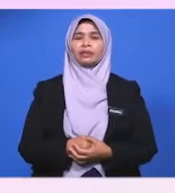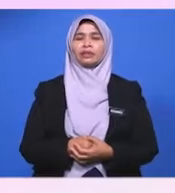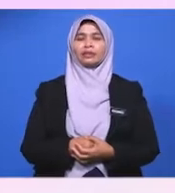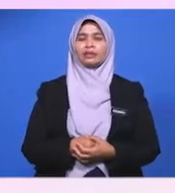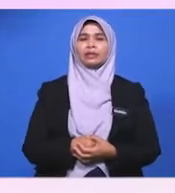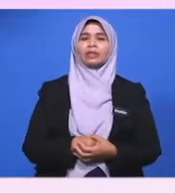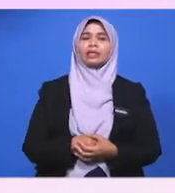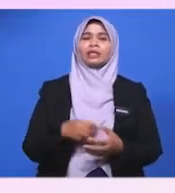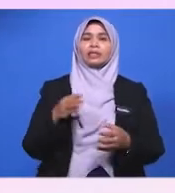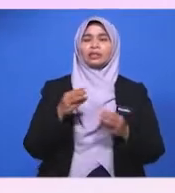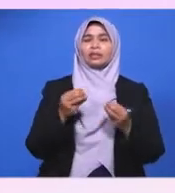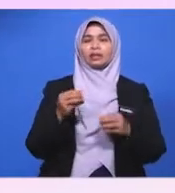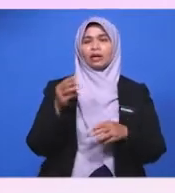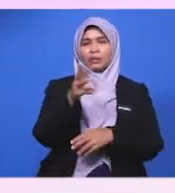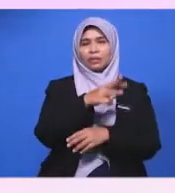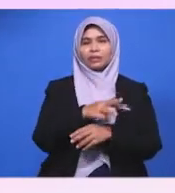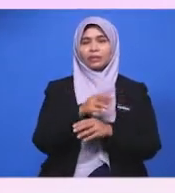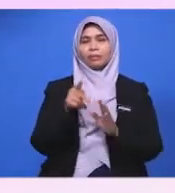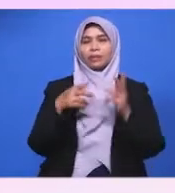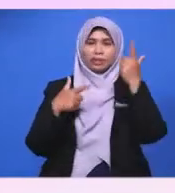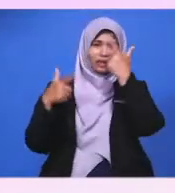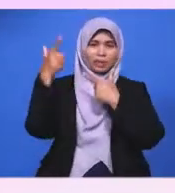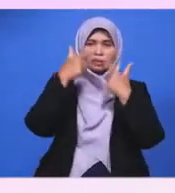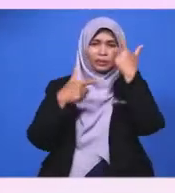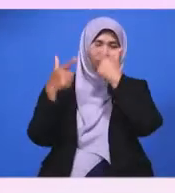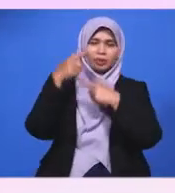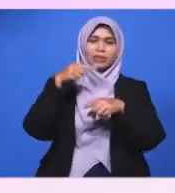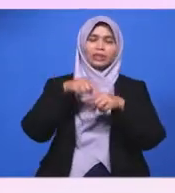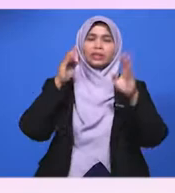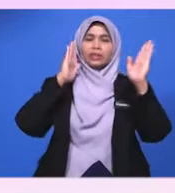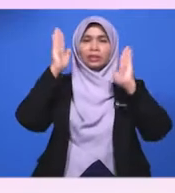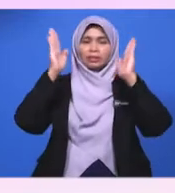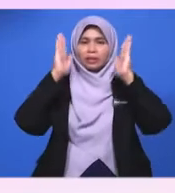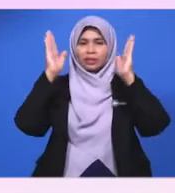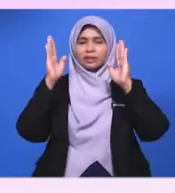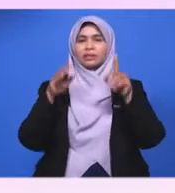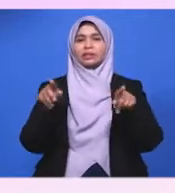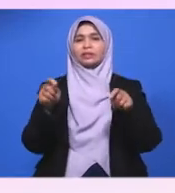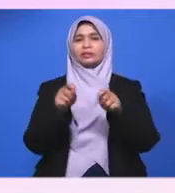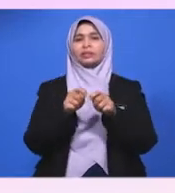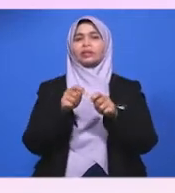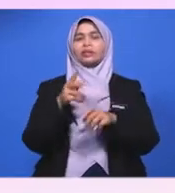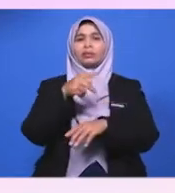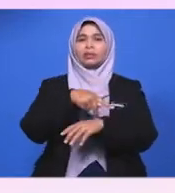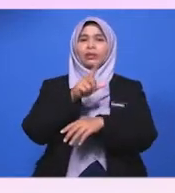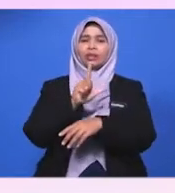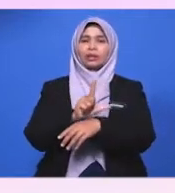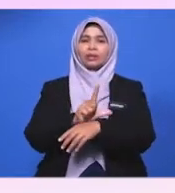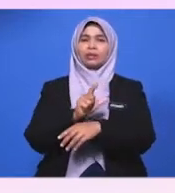taburan kawasan pelancongan di Malaysia seperti Pulau